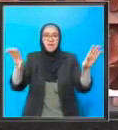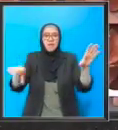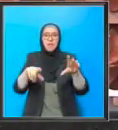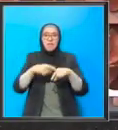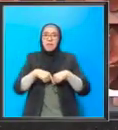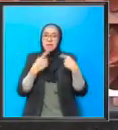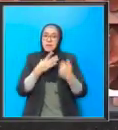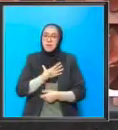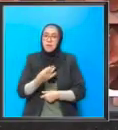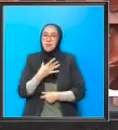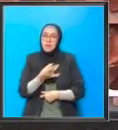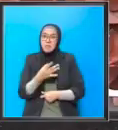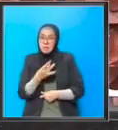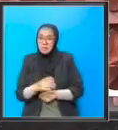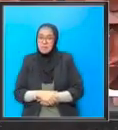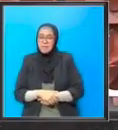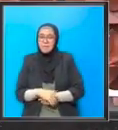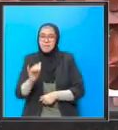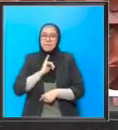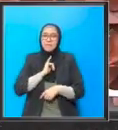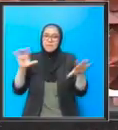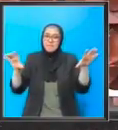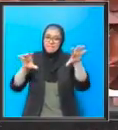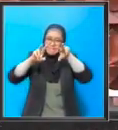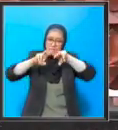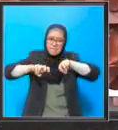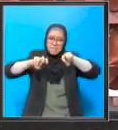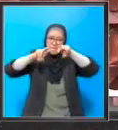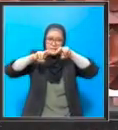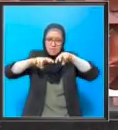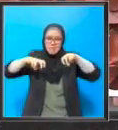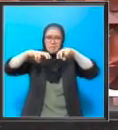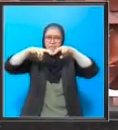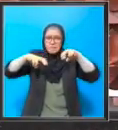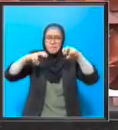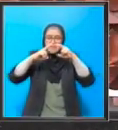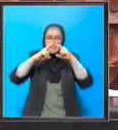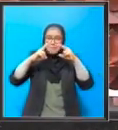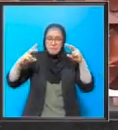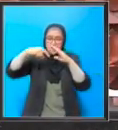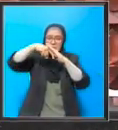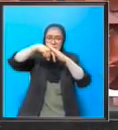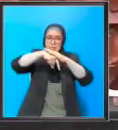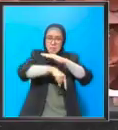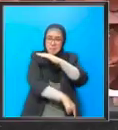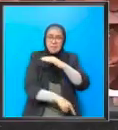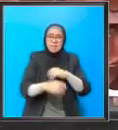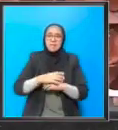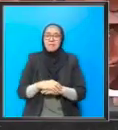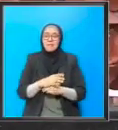Hati Saya telah membuat riset yang amat mendalam amat mendalam dan